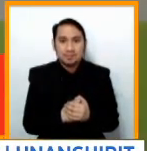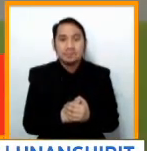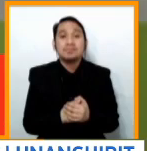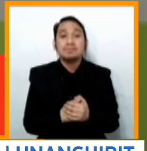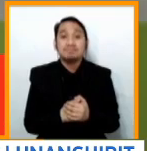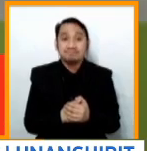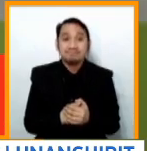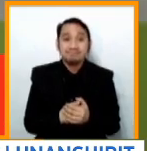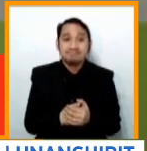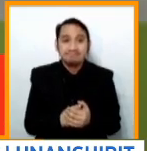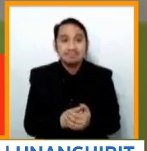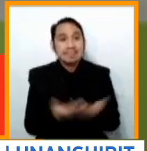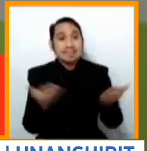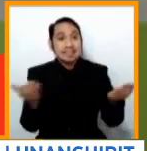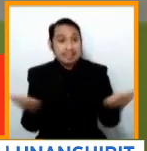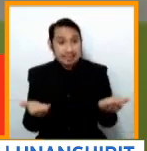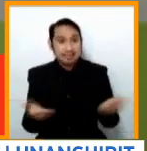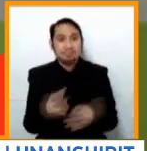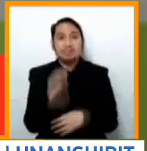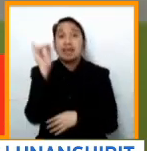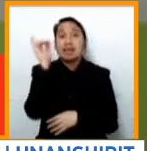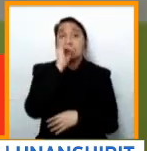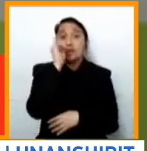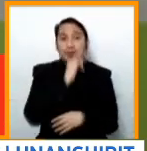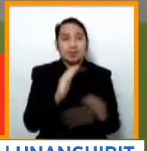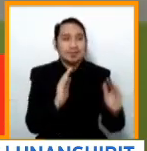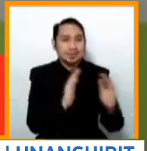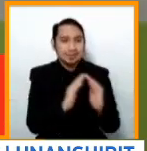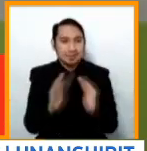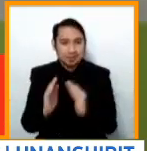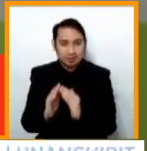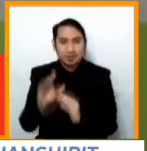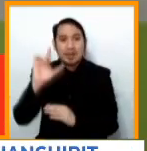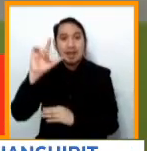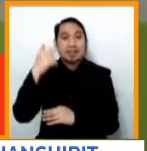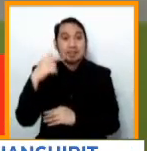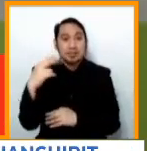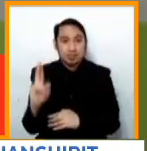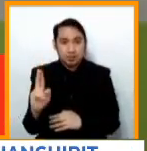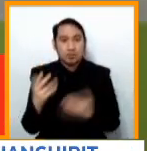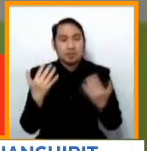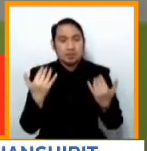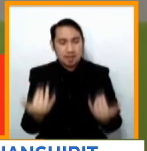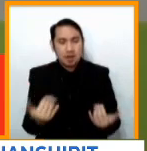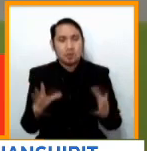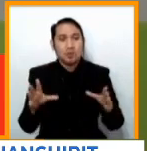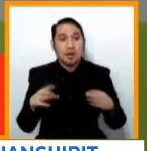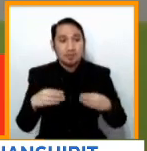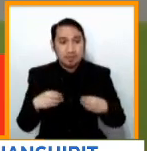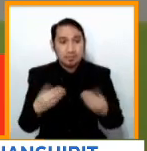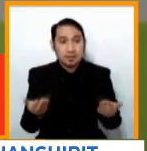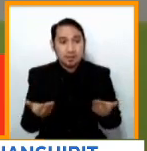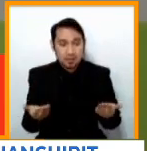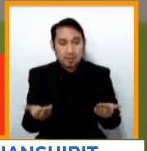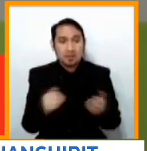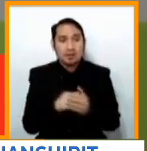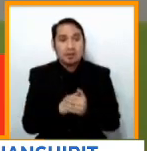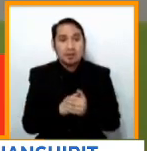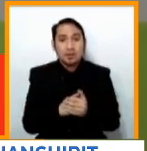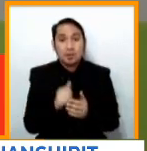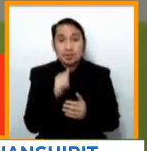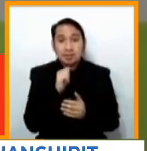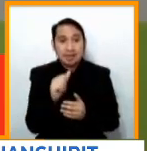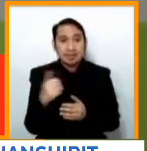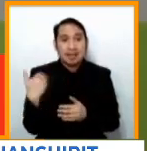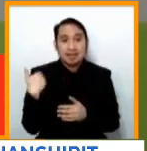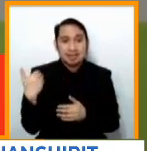Ivan, dito sa Iloilo City, nagpahayag ang LGU na i-accommodate na sa vaccination sites ang mga hindi